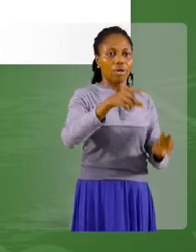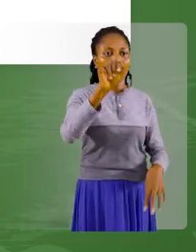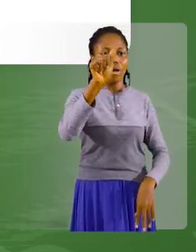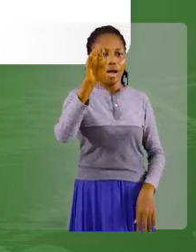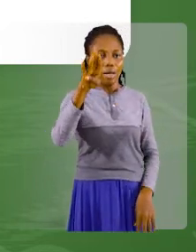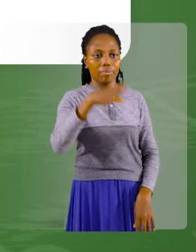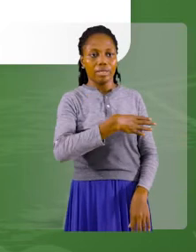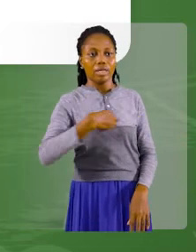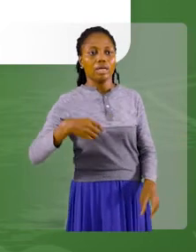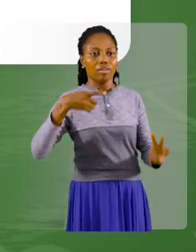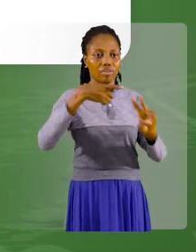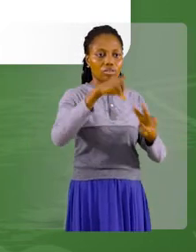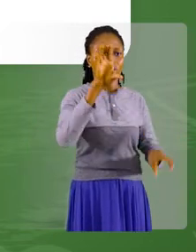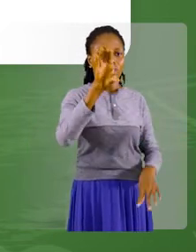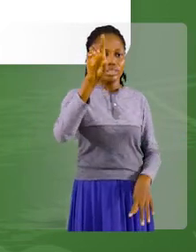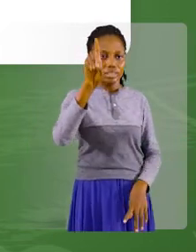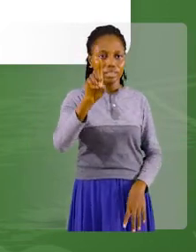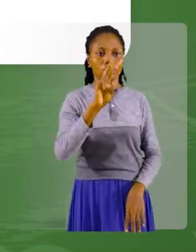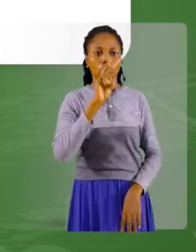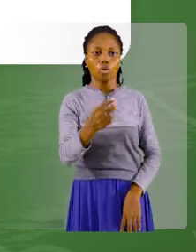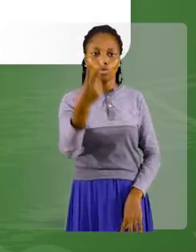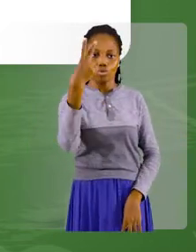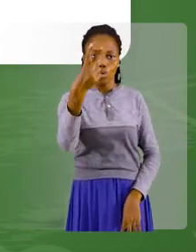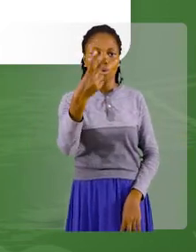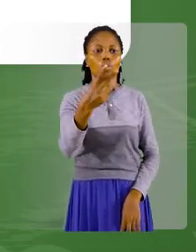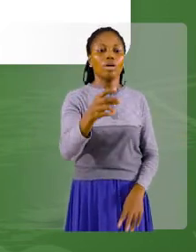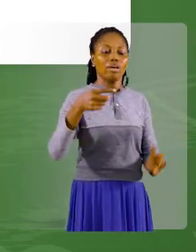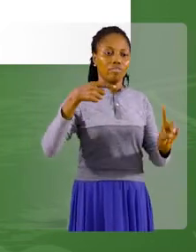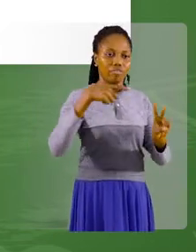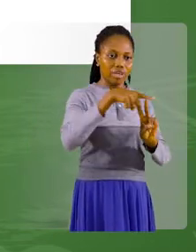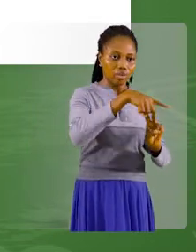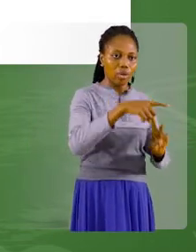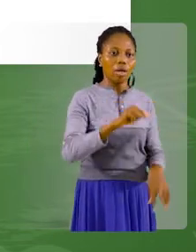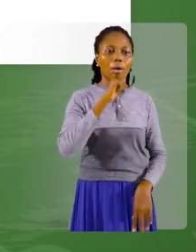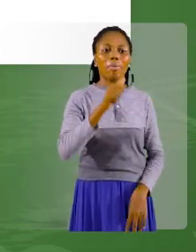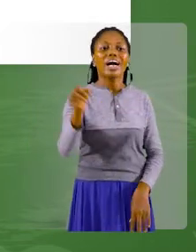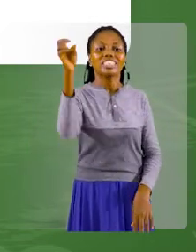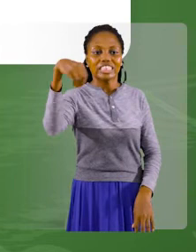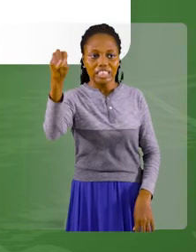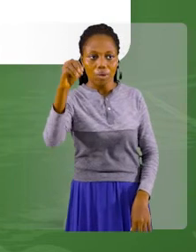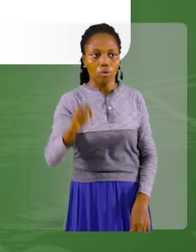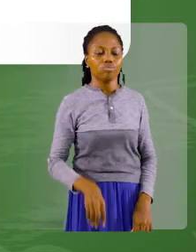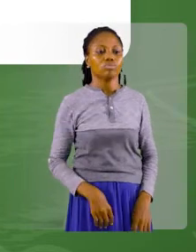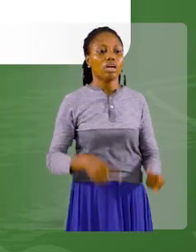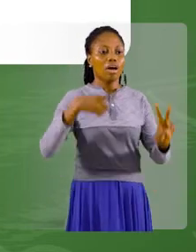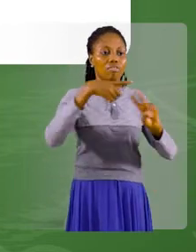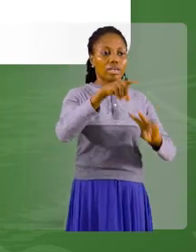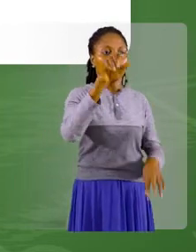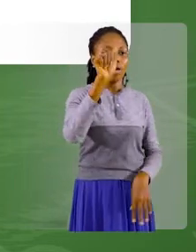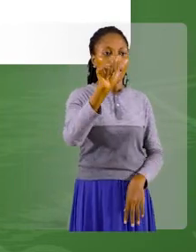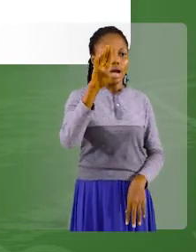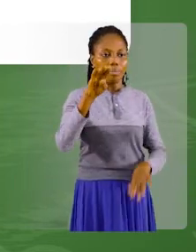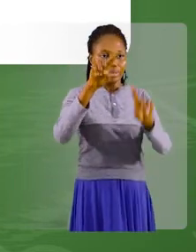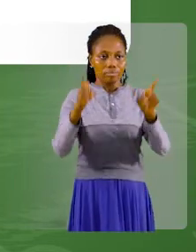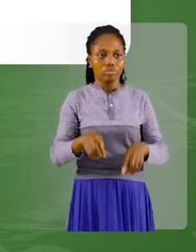AB et CD sont deux vecteurs non nuls. Le vecteur AB de coordonnées